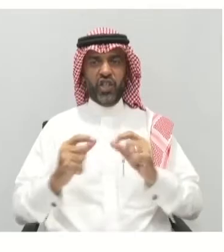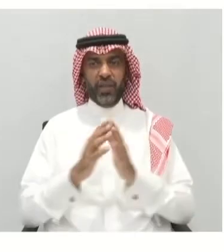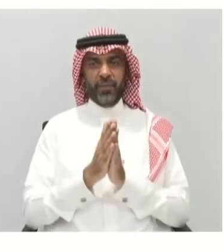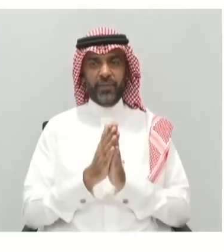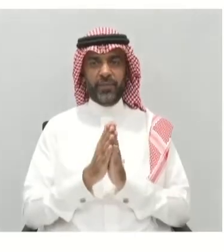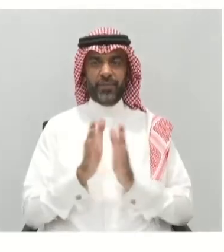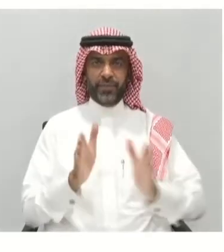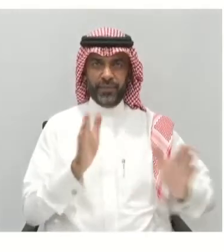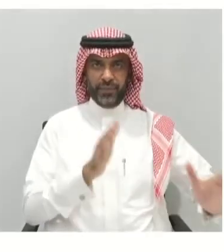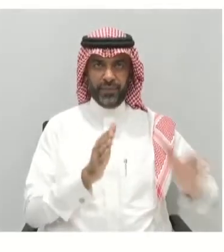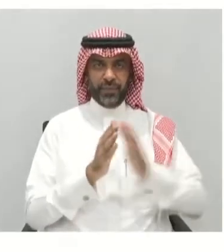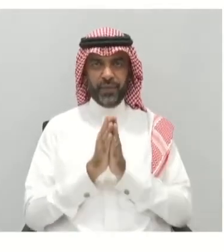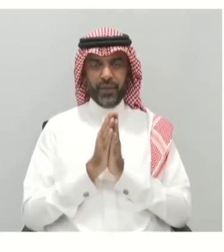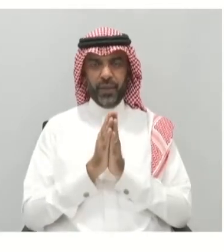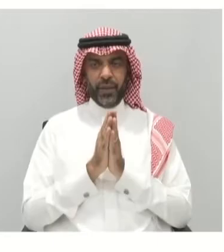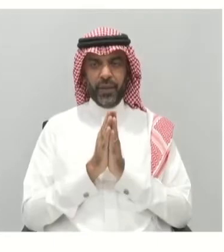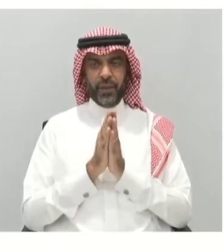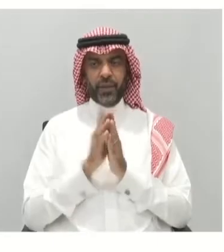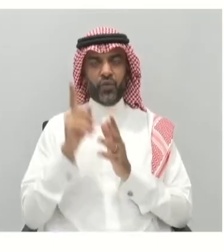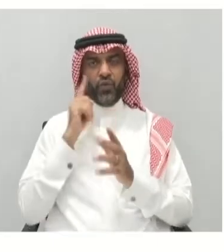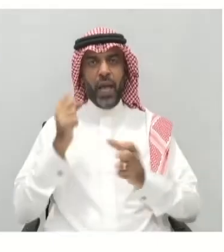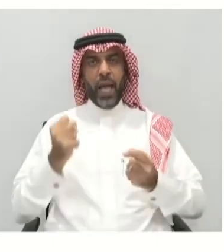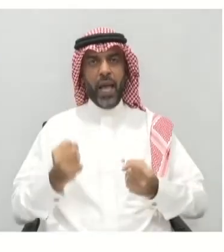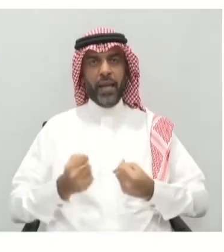ناتي الى سؤال اتدرب